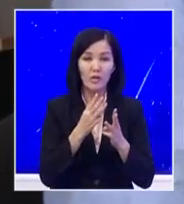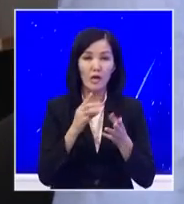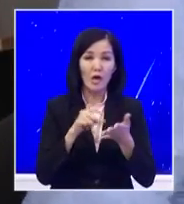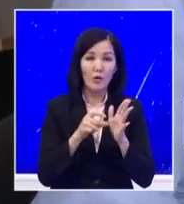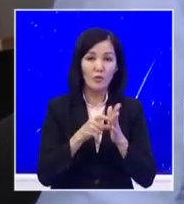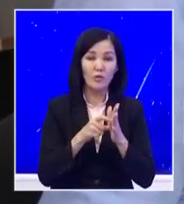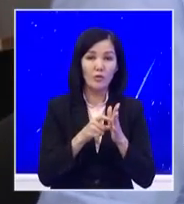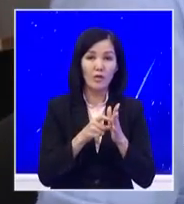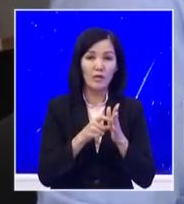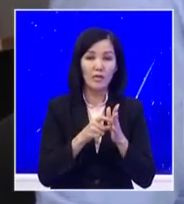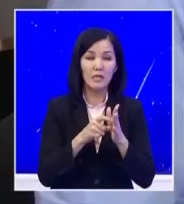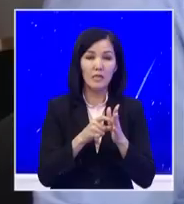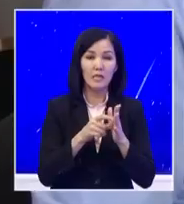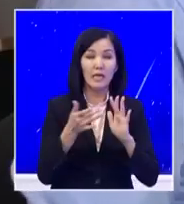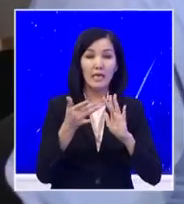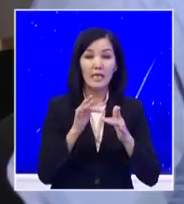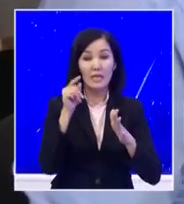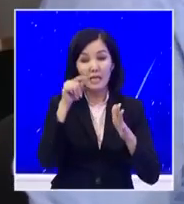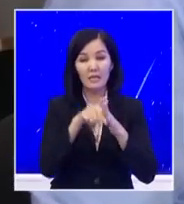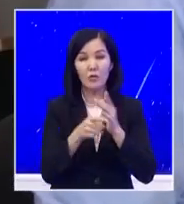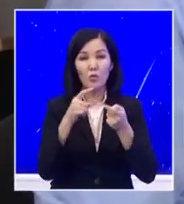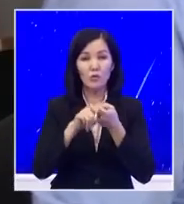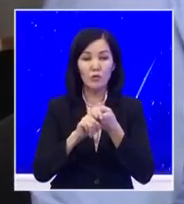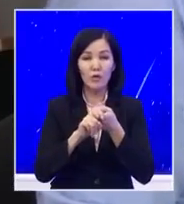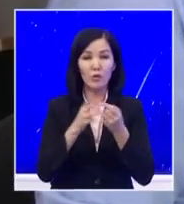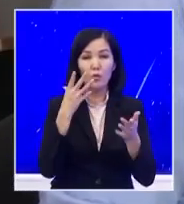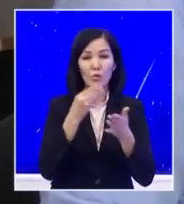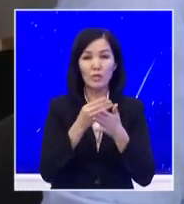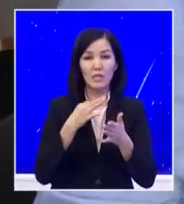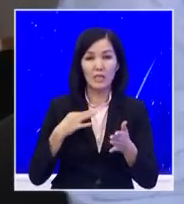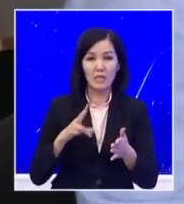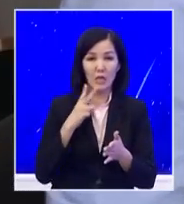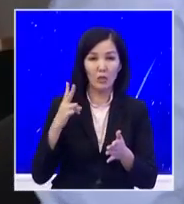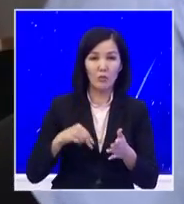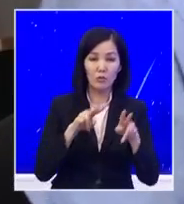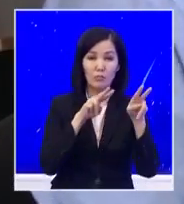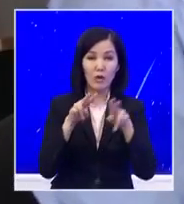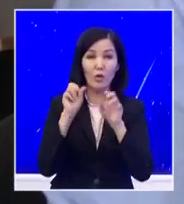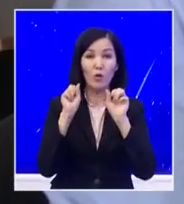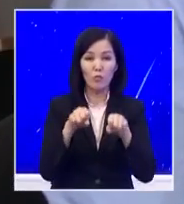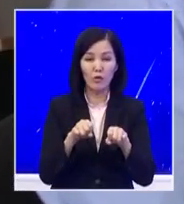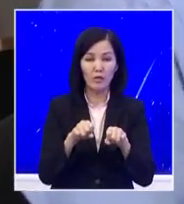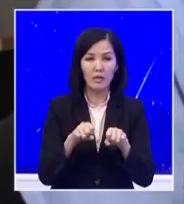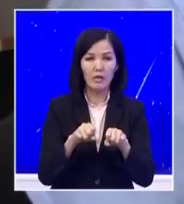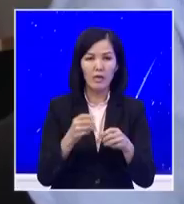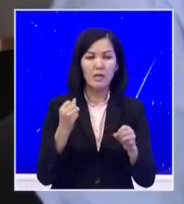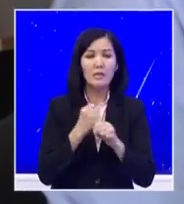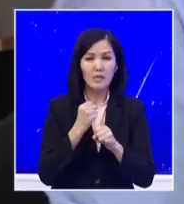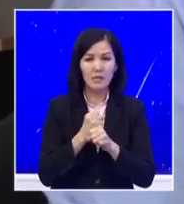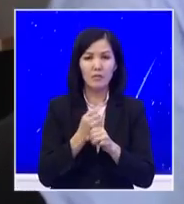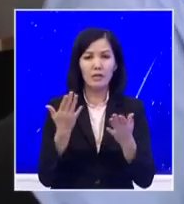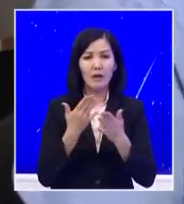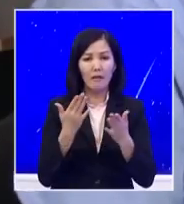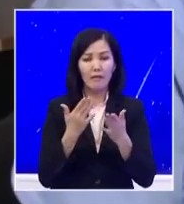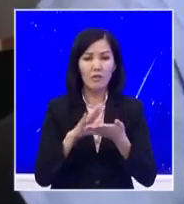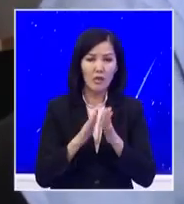аудиторияларды арнайы ссылка арқылы, интернет кіріп арқылы өздерін балаларын бақылай алады, көріп отырады. Аудитория не болып отыр, баласына не болып отыр, қандай